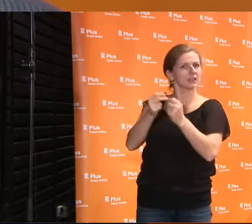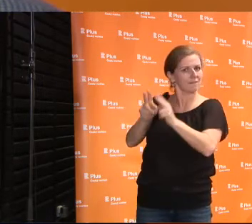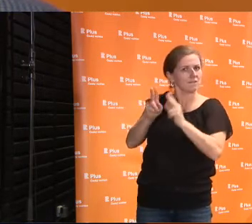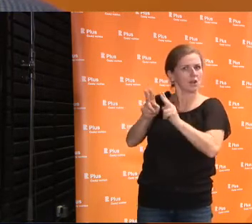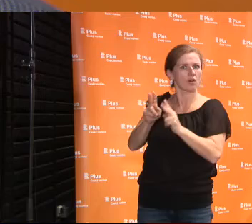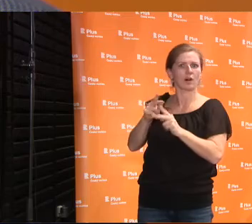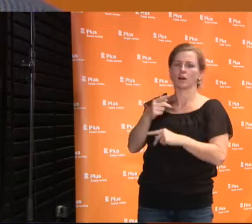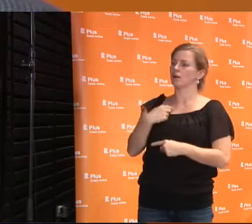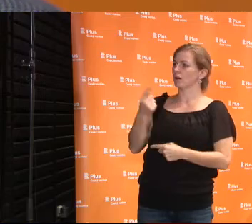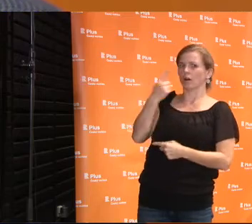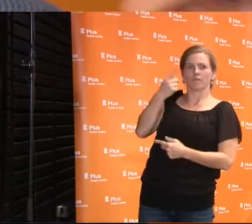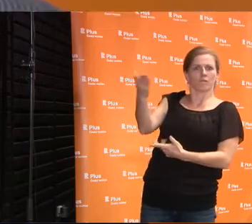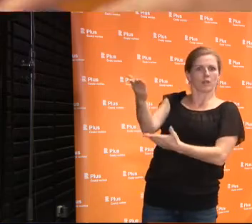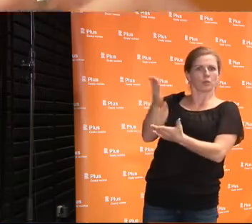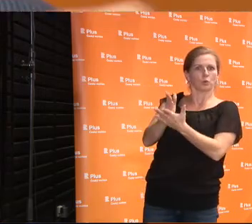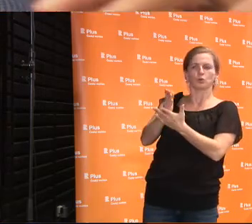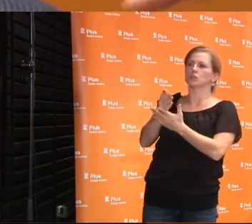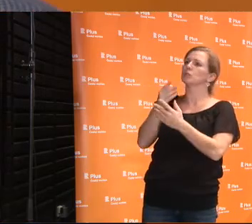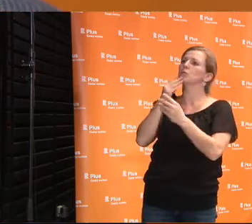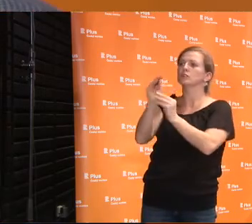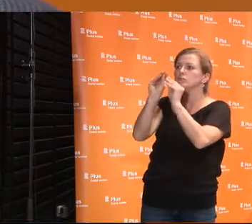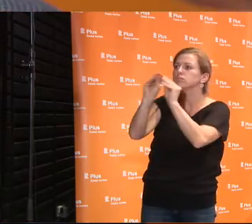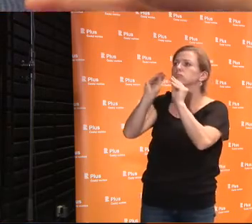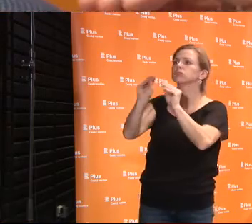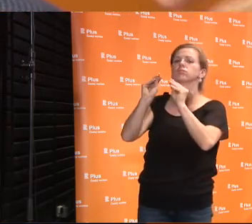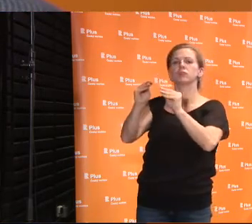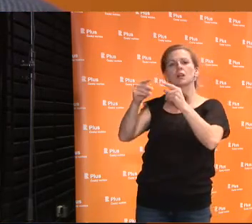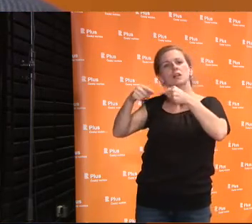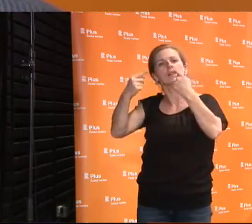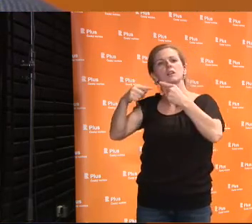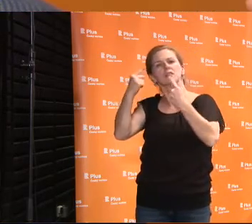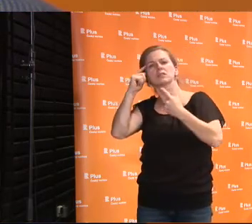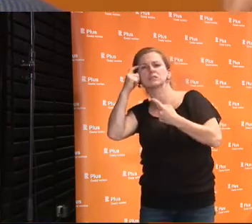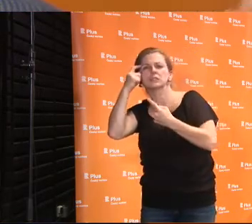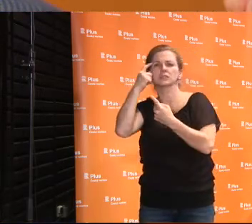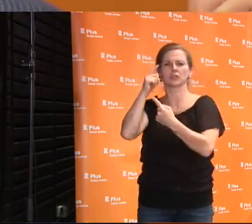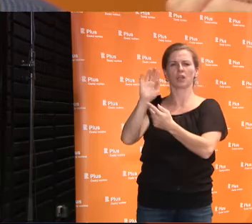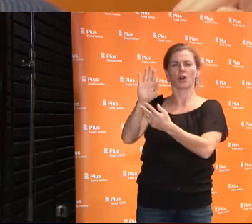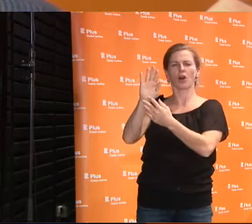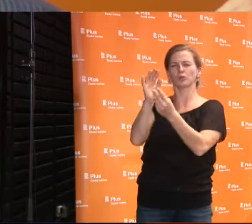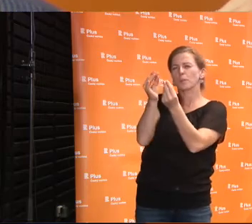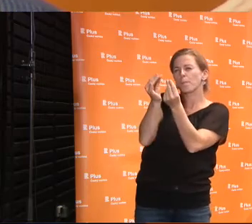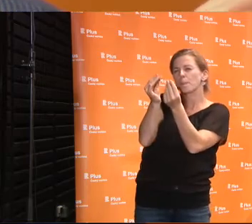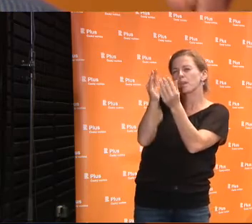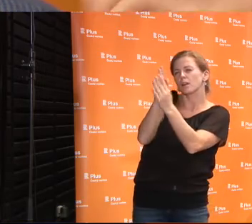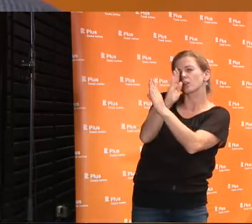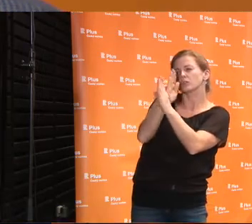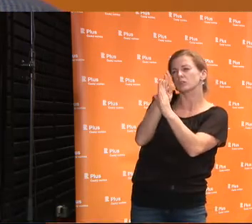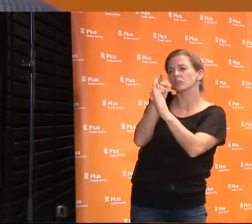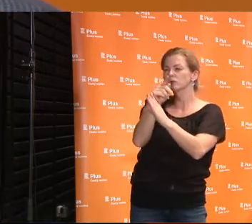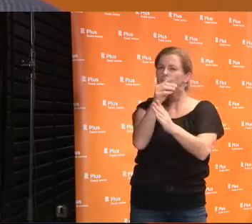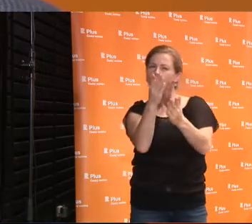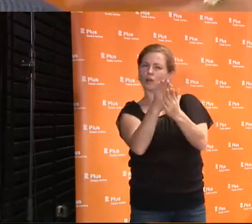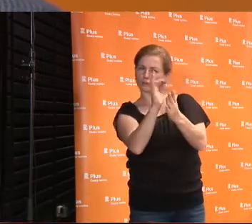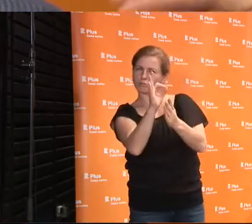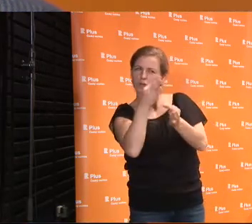že je nutné tyhle prvky kritického uvažování a rozlišování, jemnějšího rozlišování už aplikovat informací, je na tom mladší aplikovat